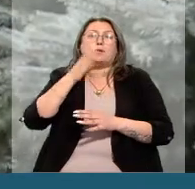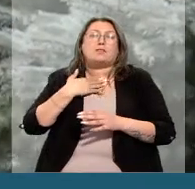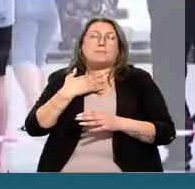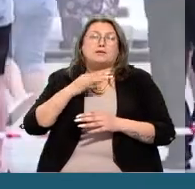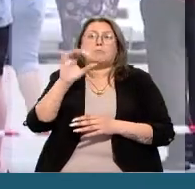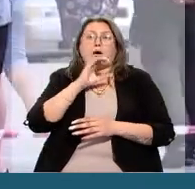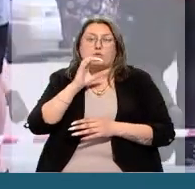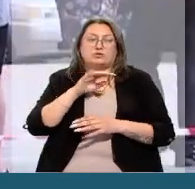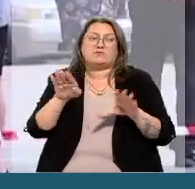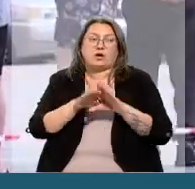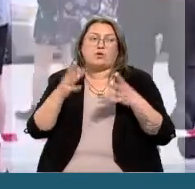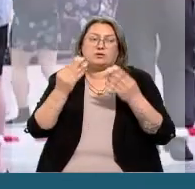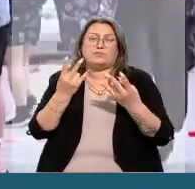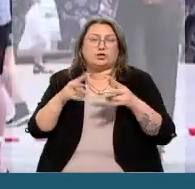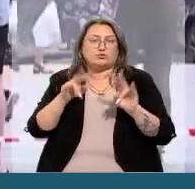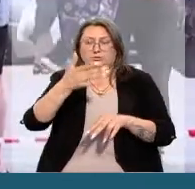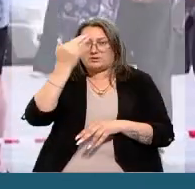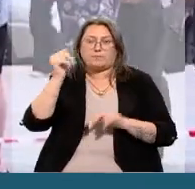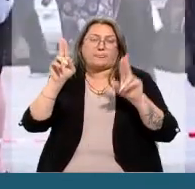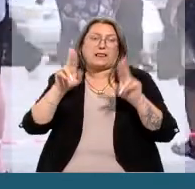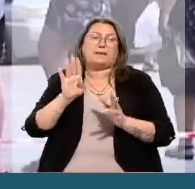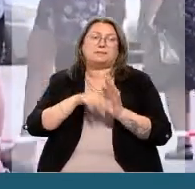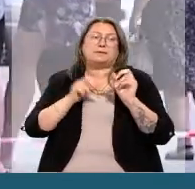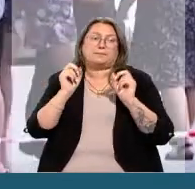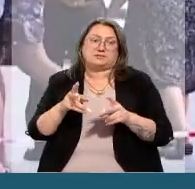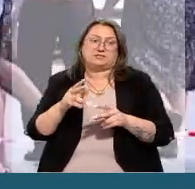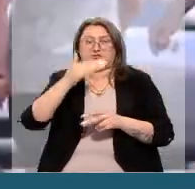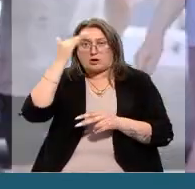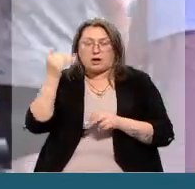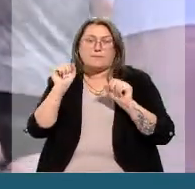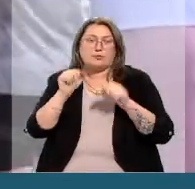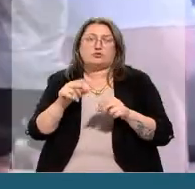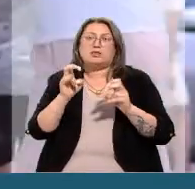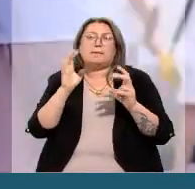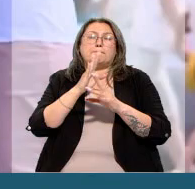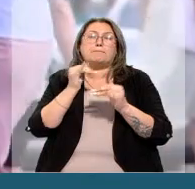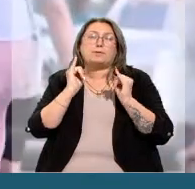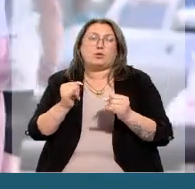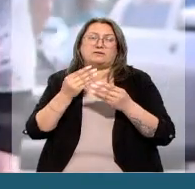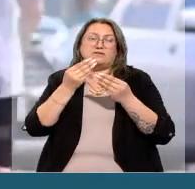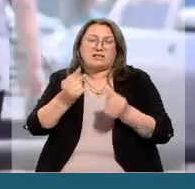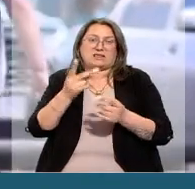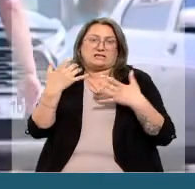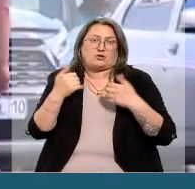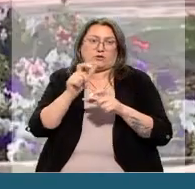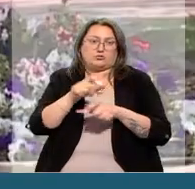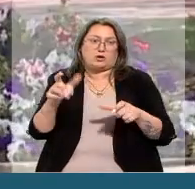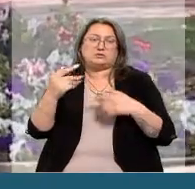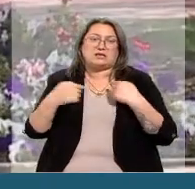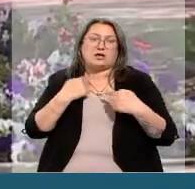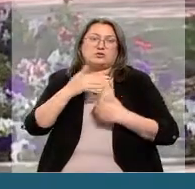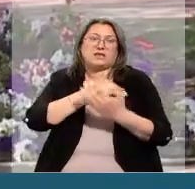и мороженое. В такие дни не стоит забывать о правилах безопасности. Жара может неблагоприятно отразиться на здоровье людей, которые